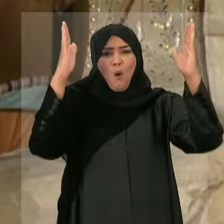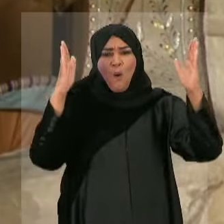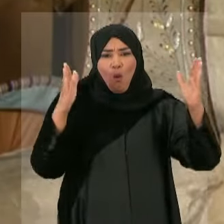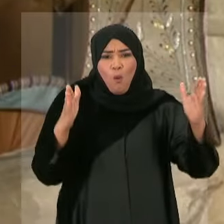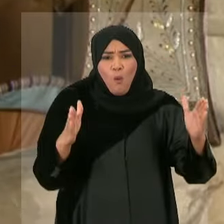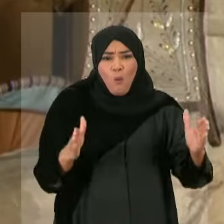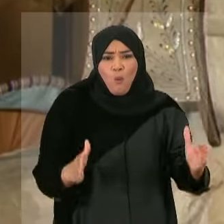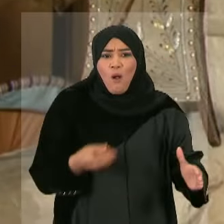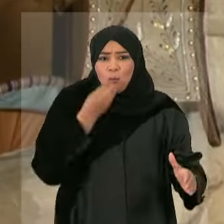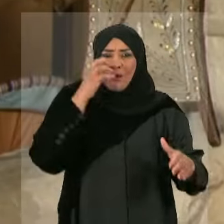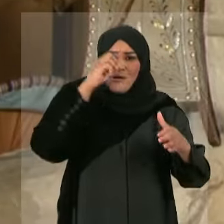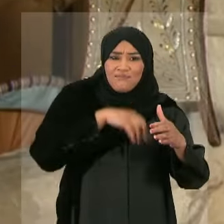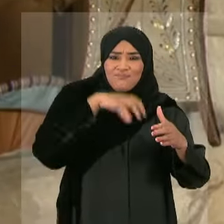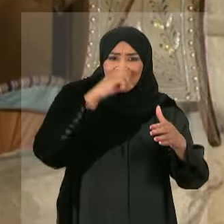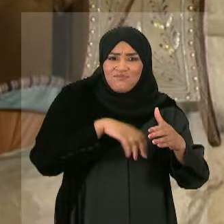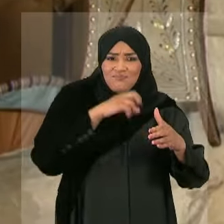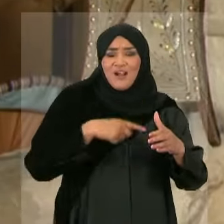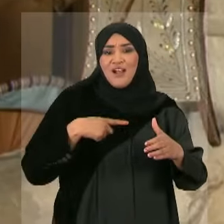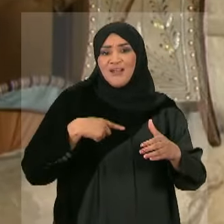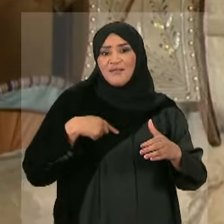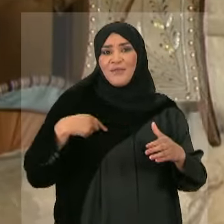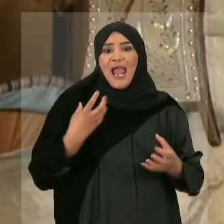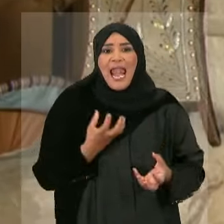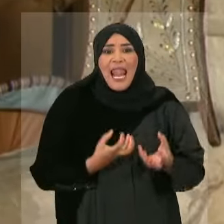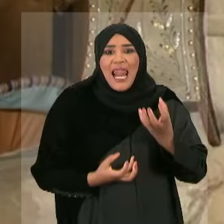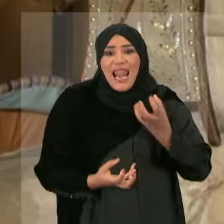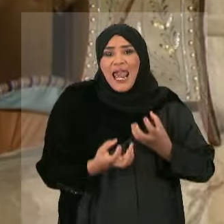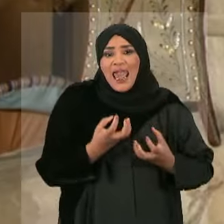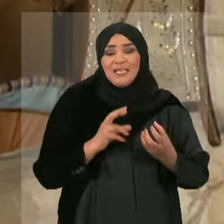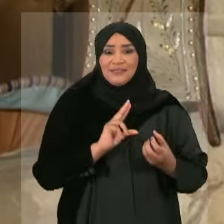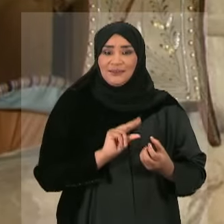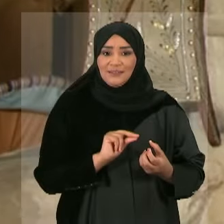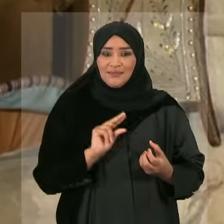صومعة، فتحورت للعربي صار يقولوا إلاي. فأجت